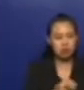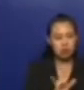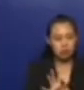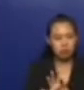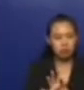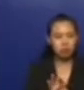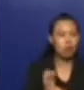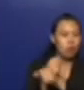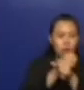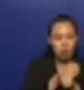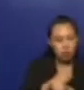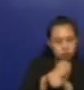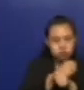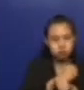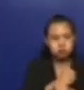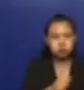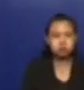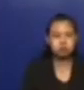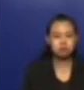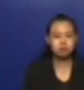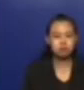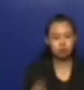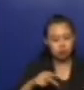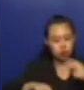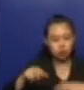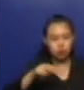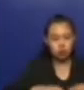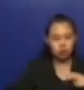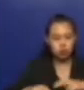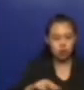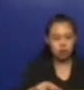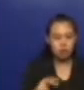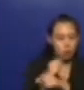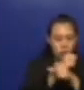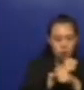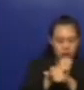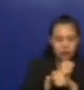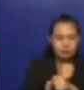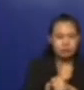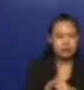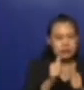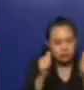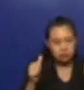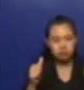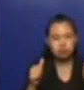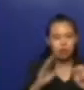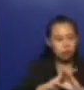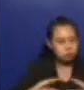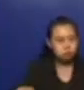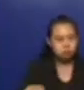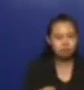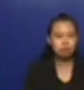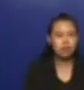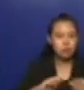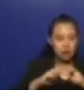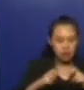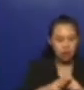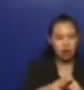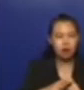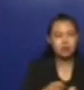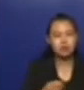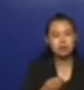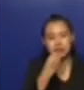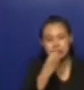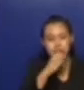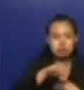ป้องรักษาจนเอาอยู่แก้ปัญหาเรื่องปากท้องแ